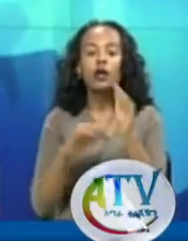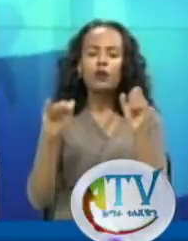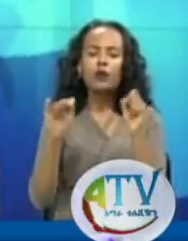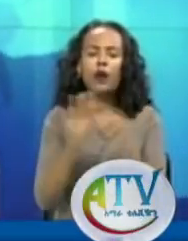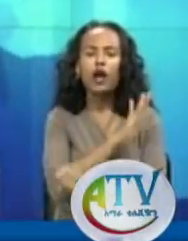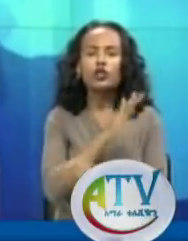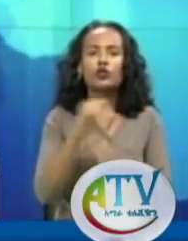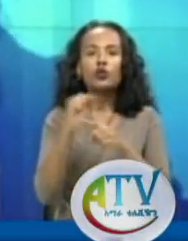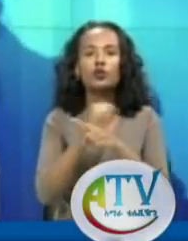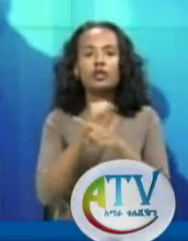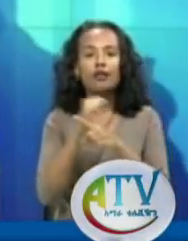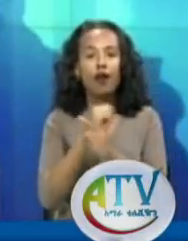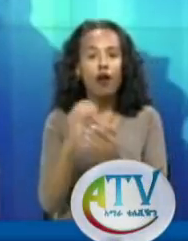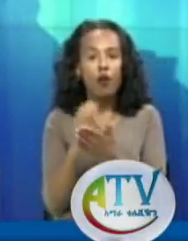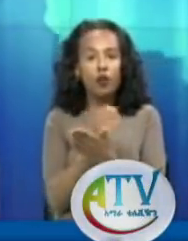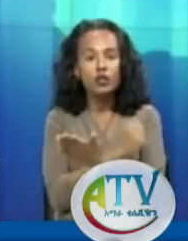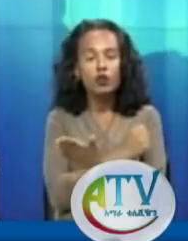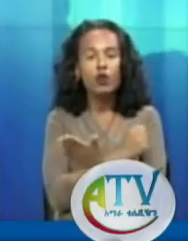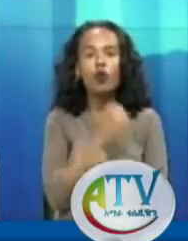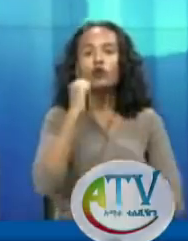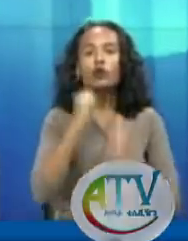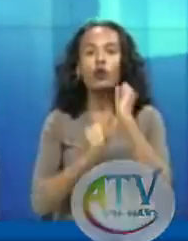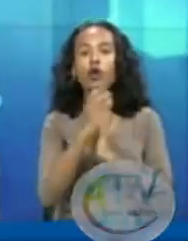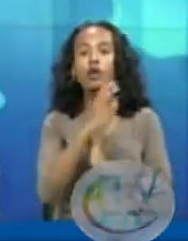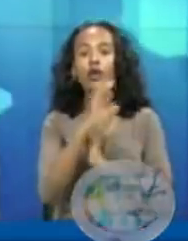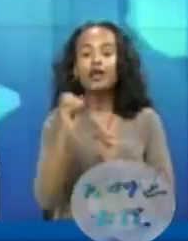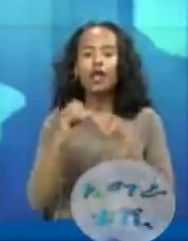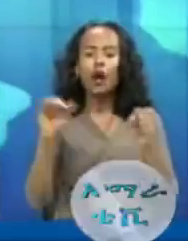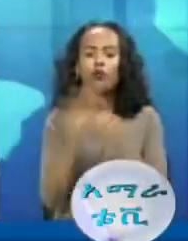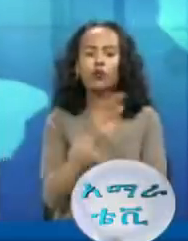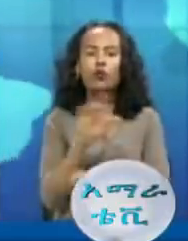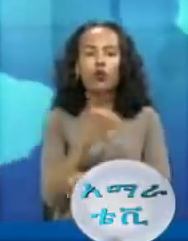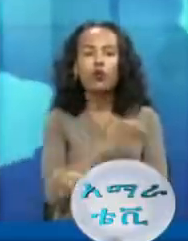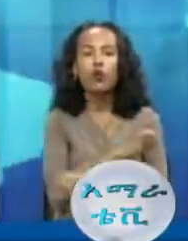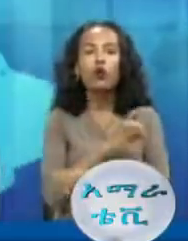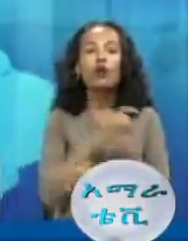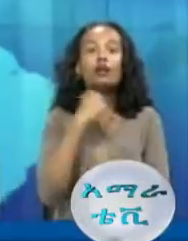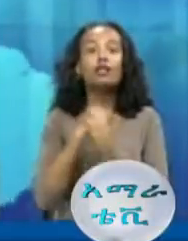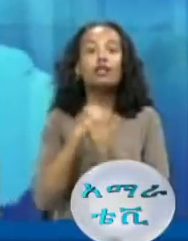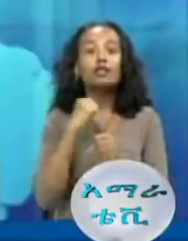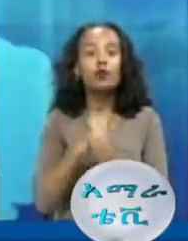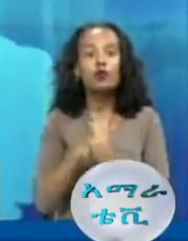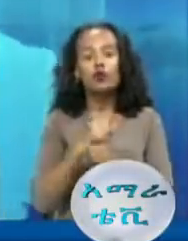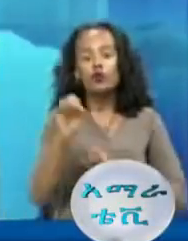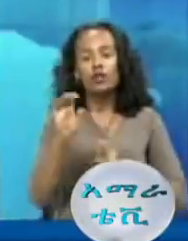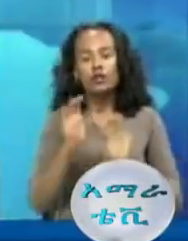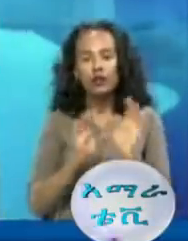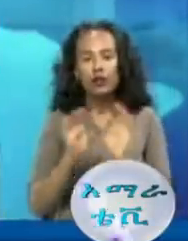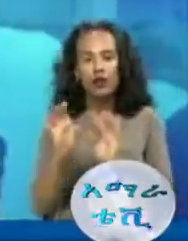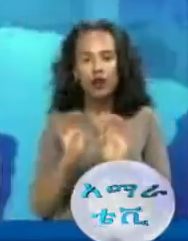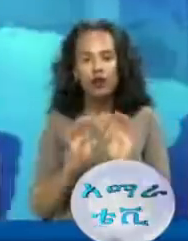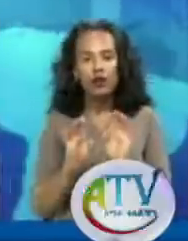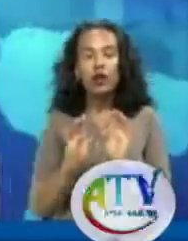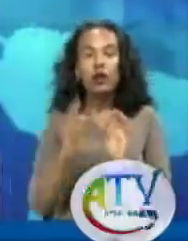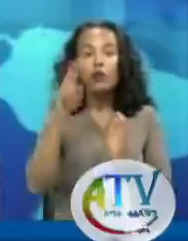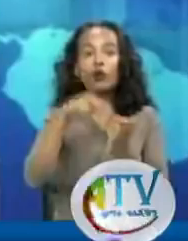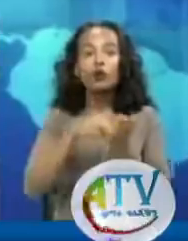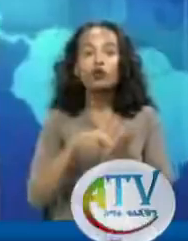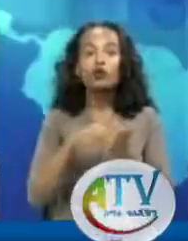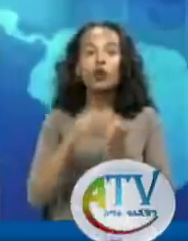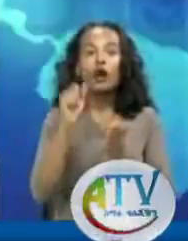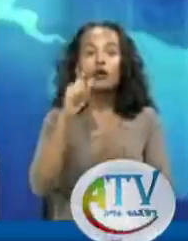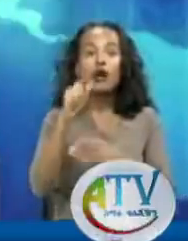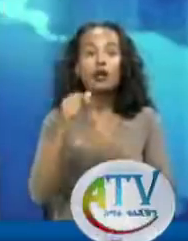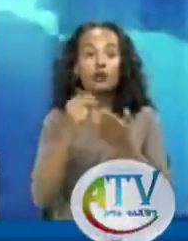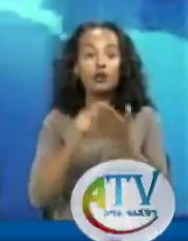የሚበቃቸውን ስልጠና ወስደው ተወዳዳሪና ብቁ ሆነው እንዲሰማሩም ይደረጋል። በ2011 በጀት